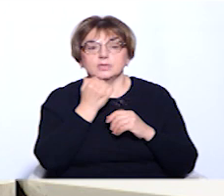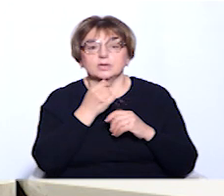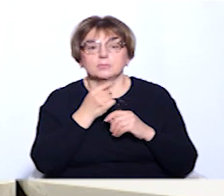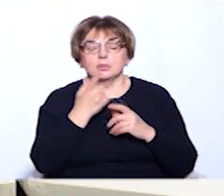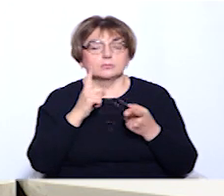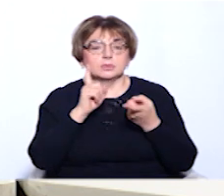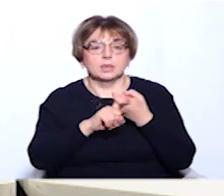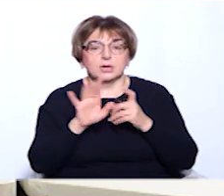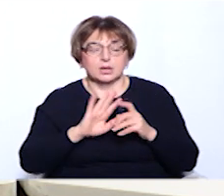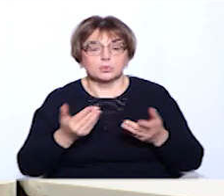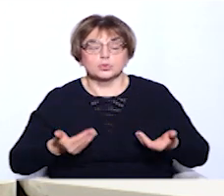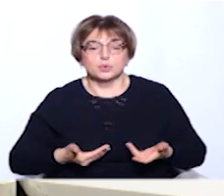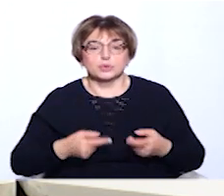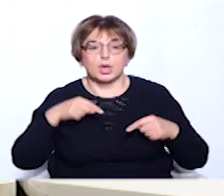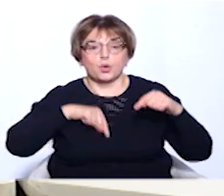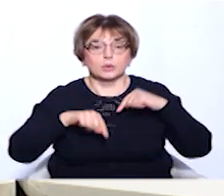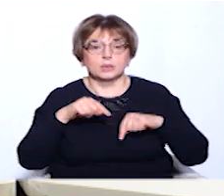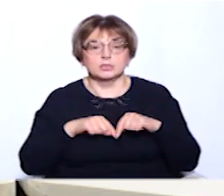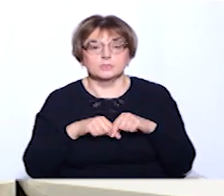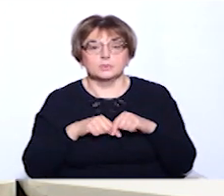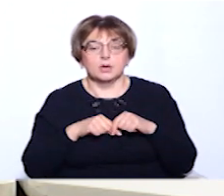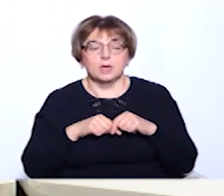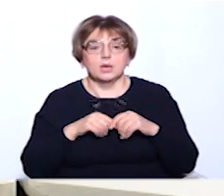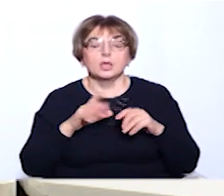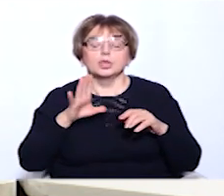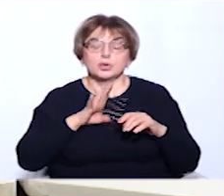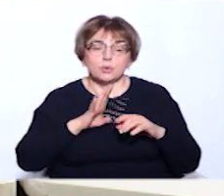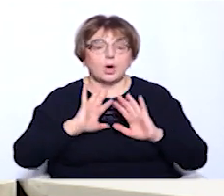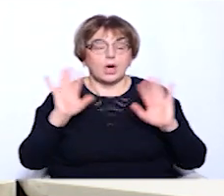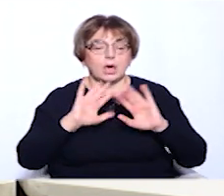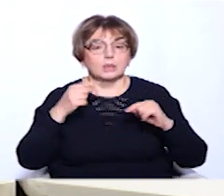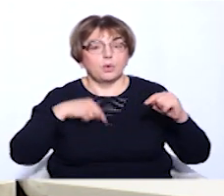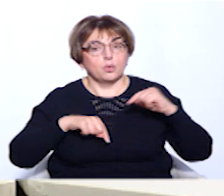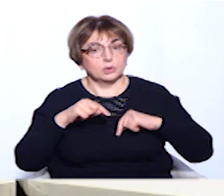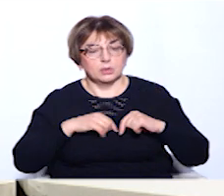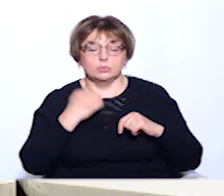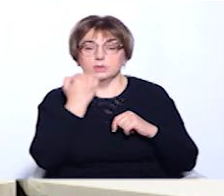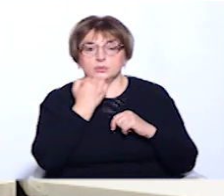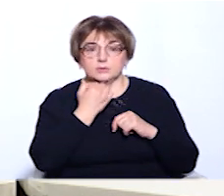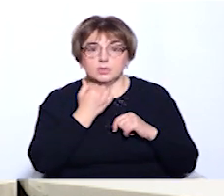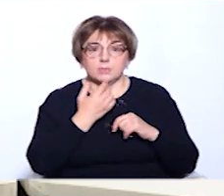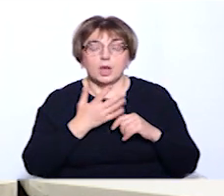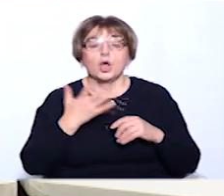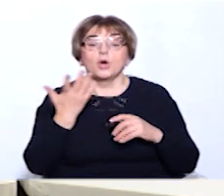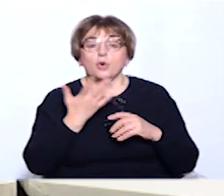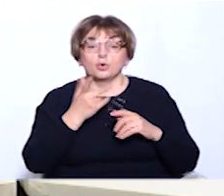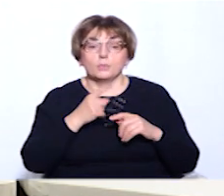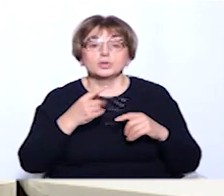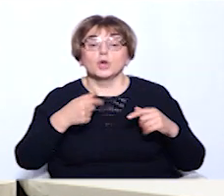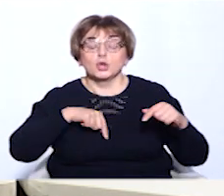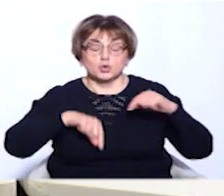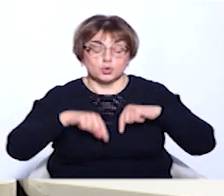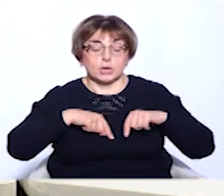იყო დაკავშირებული ცოცხალ ორგანიზმებთან, იყო არაორგანული ნივთიერება, ხოლო ყველა ეს ნივთიერება, რომელიც ცოცხალ